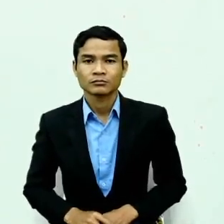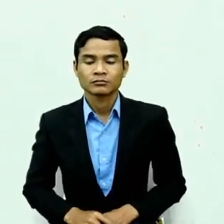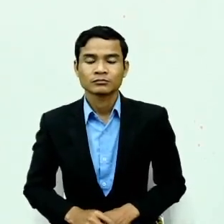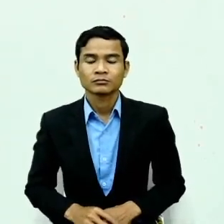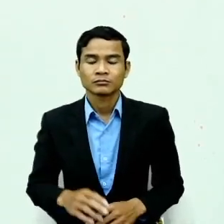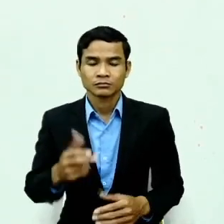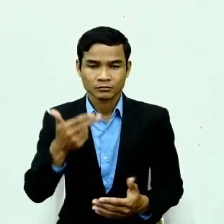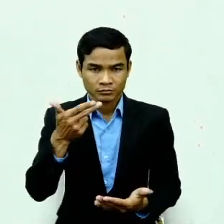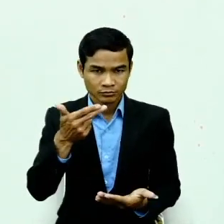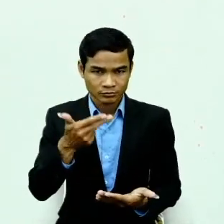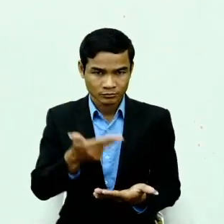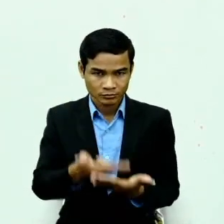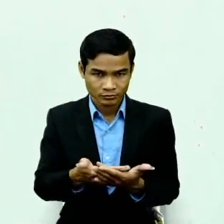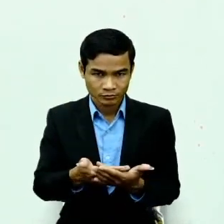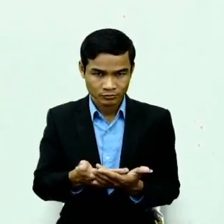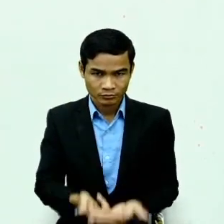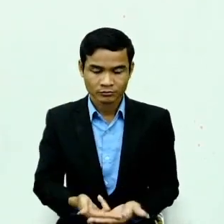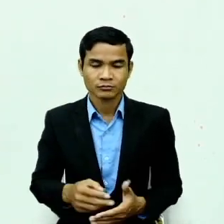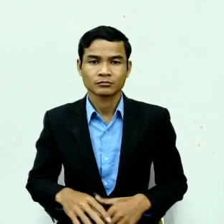tùm ngôn